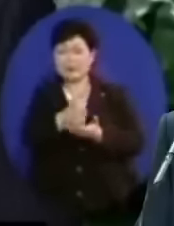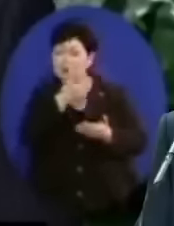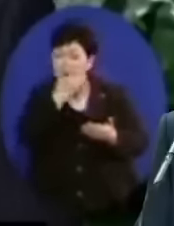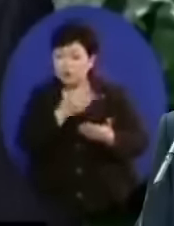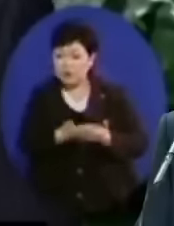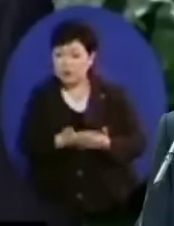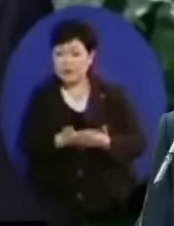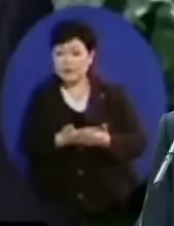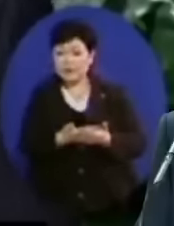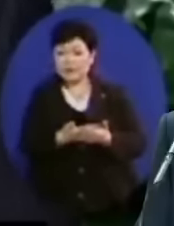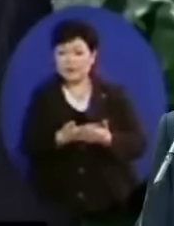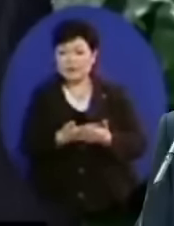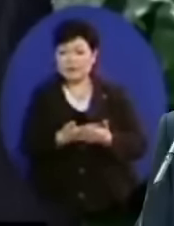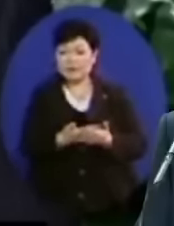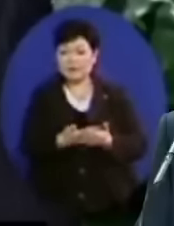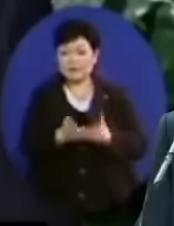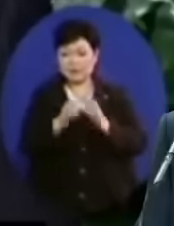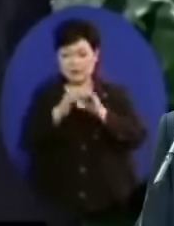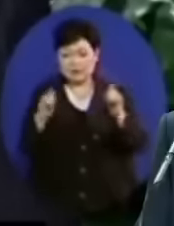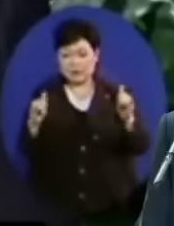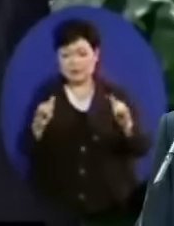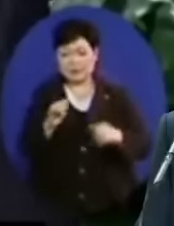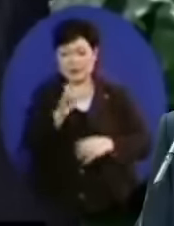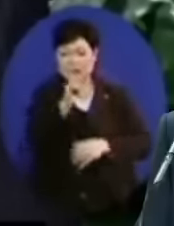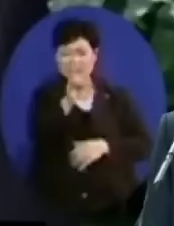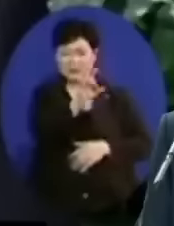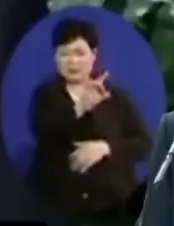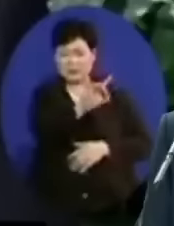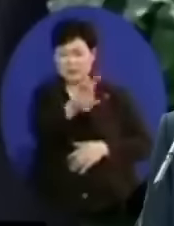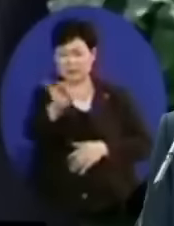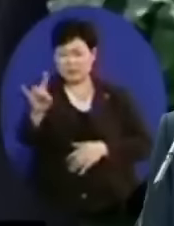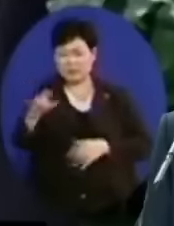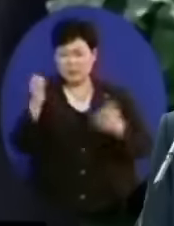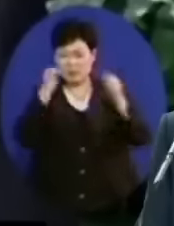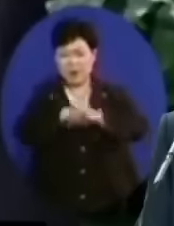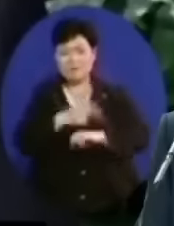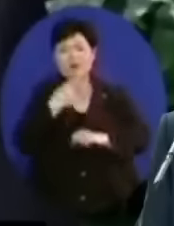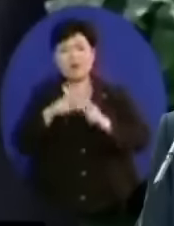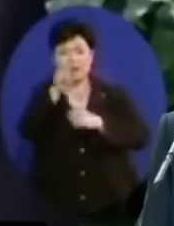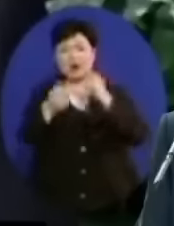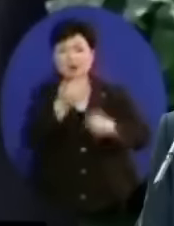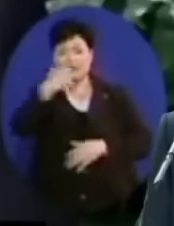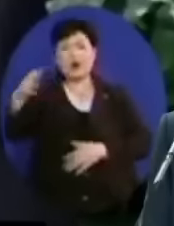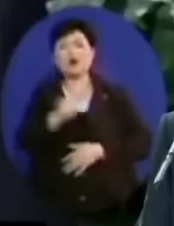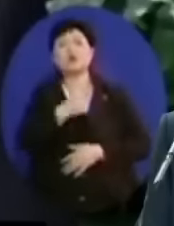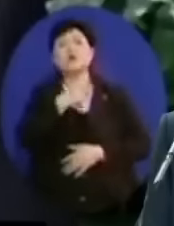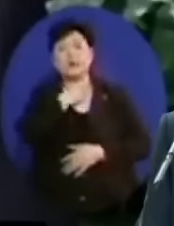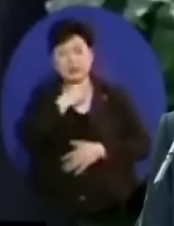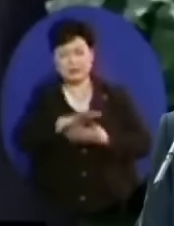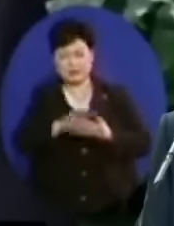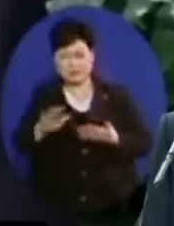귀한 사람들이 한 사람도 멸망하지 않고 영생을 얻기를 원하십니다.